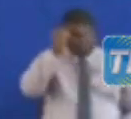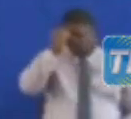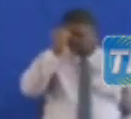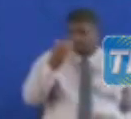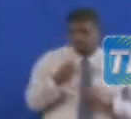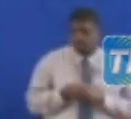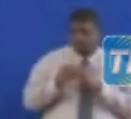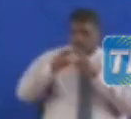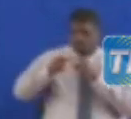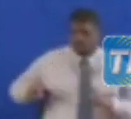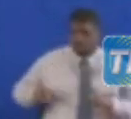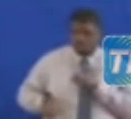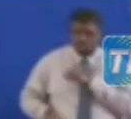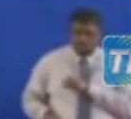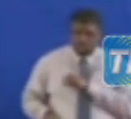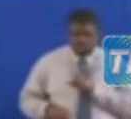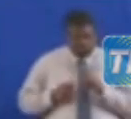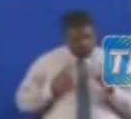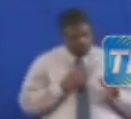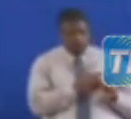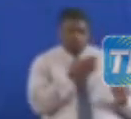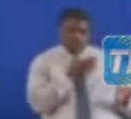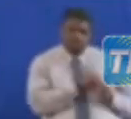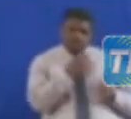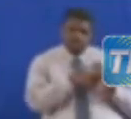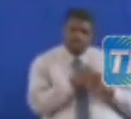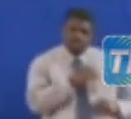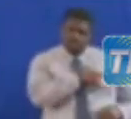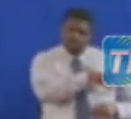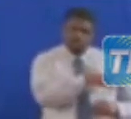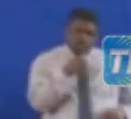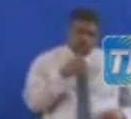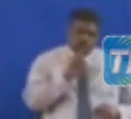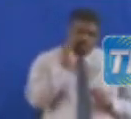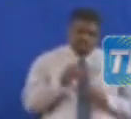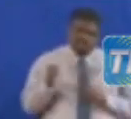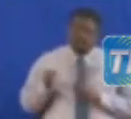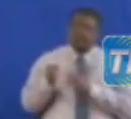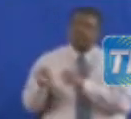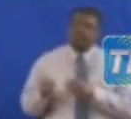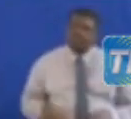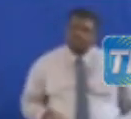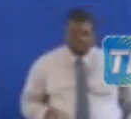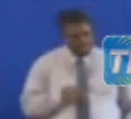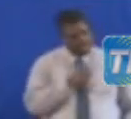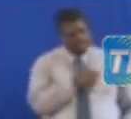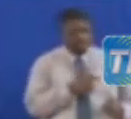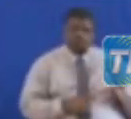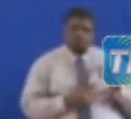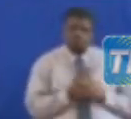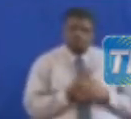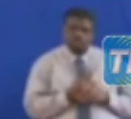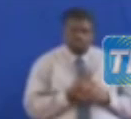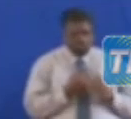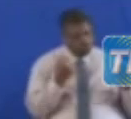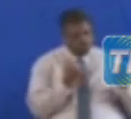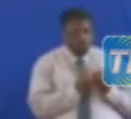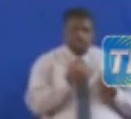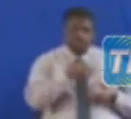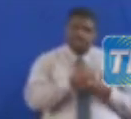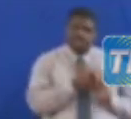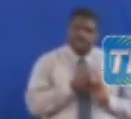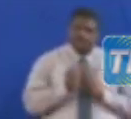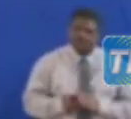ujifunzaji pamoja na ukaguzi na ufuatiliaji wa fedha katika mikoa na serikali za mitaa. Na hii ni kutokana na uundwaji wa